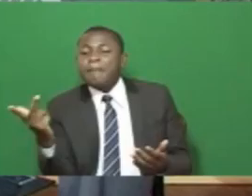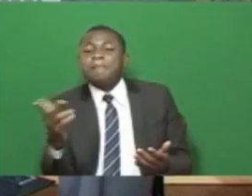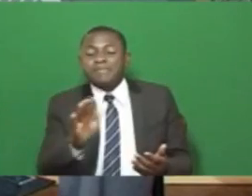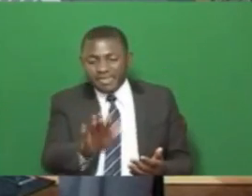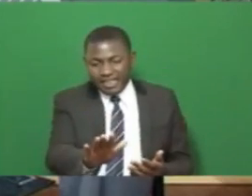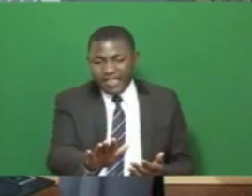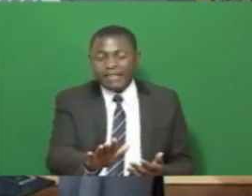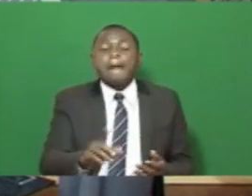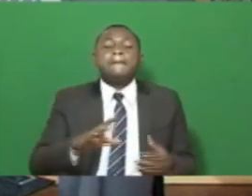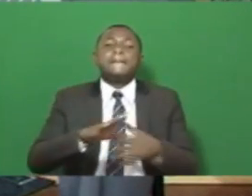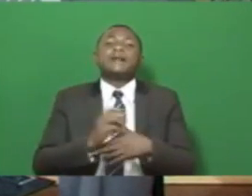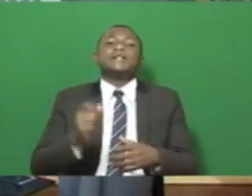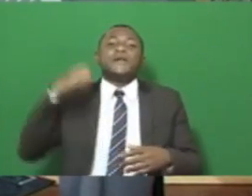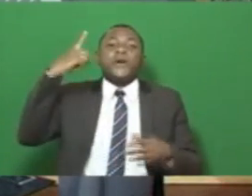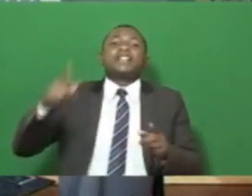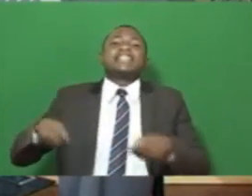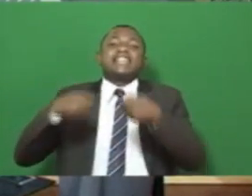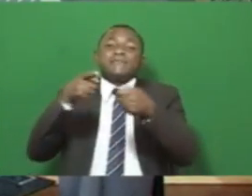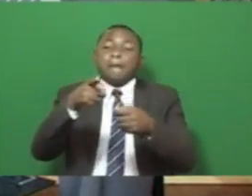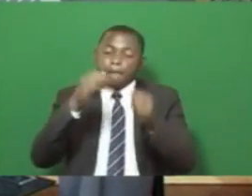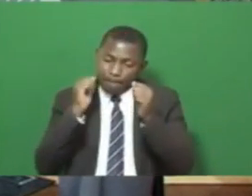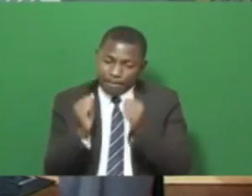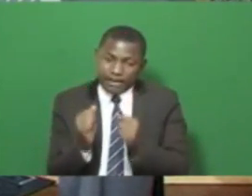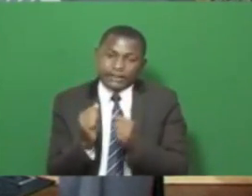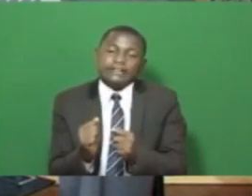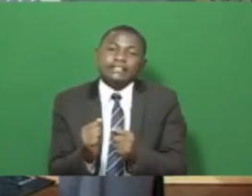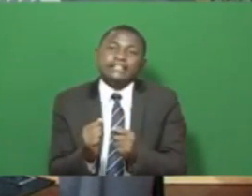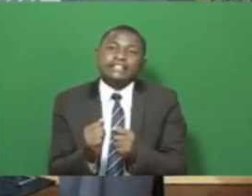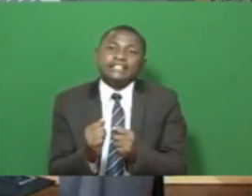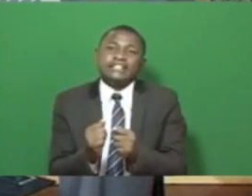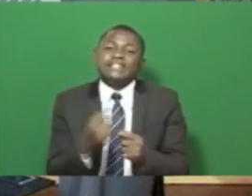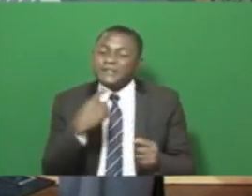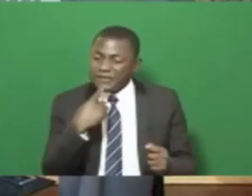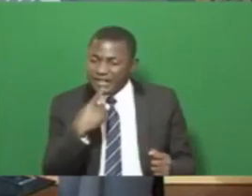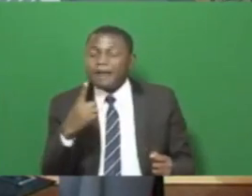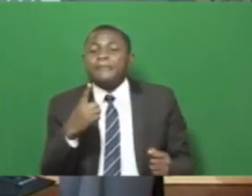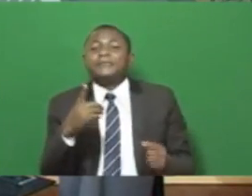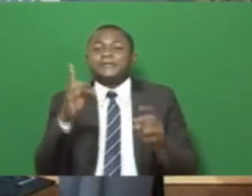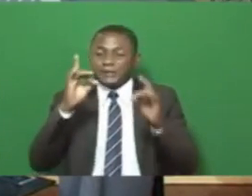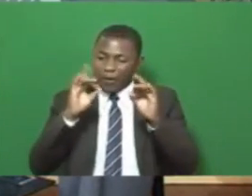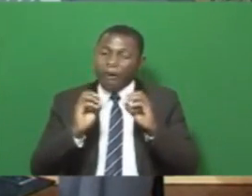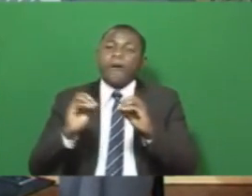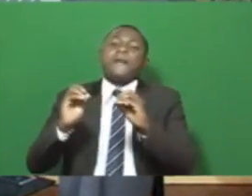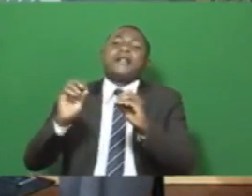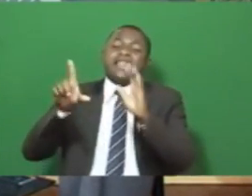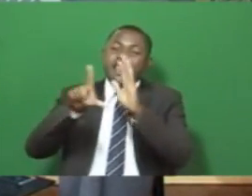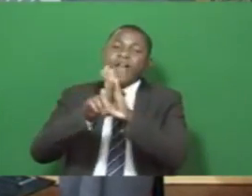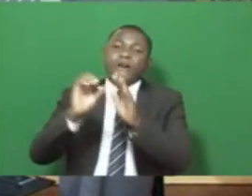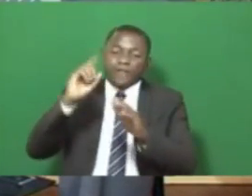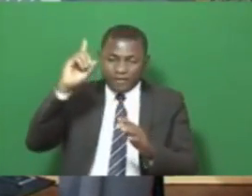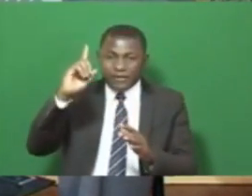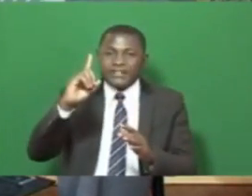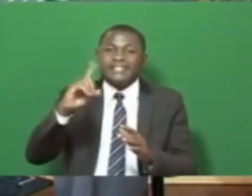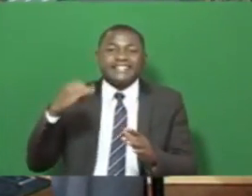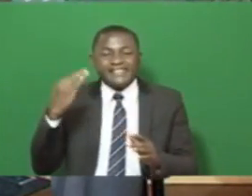onyora. Saka ndo zvakafanira panyaya anobva akupa simba patoda kuti udai gola obva